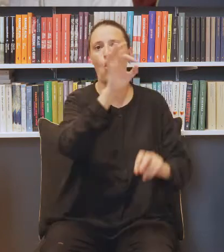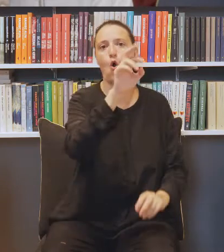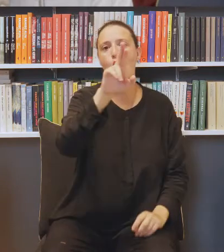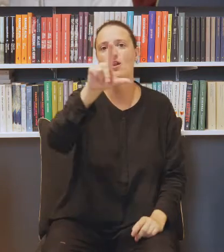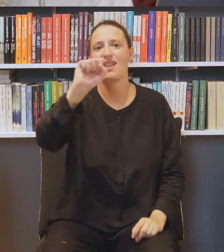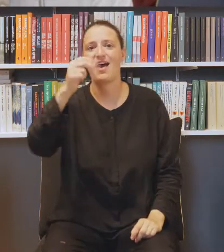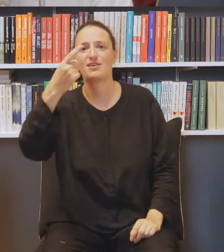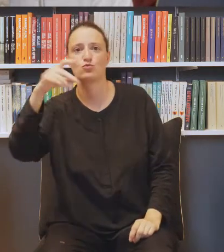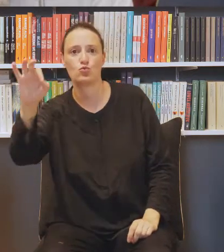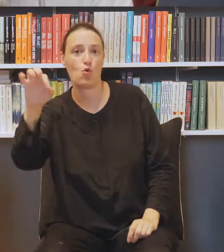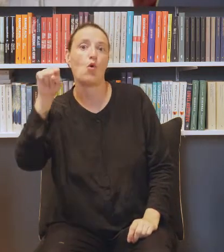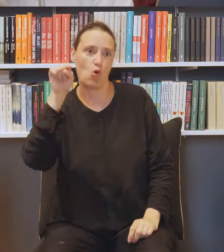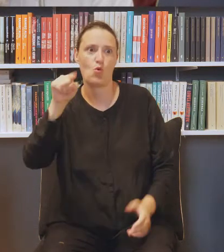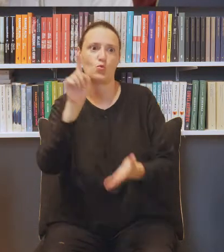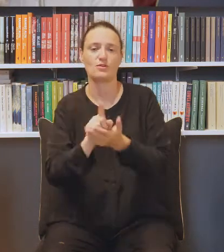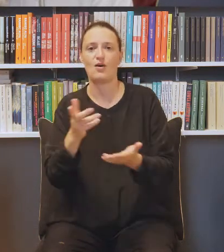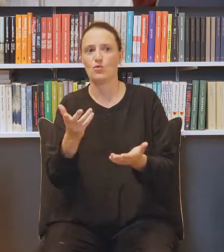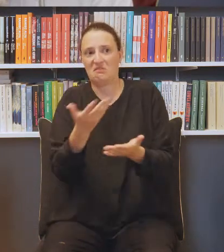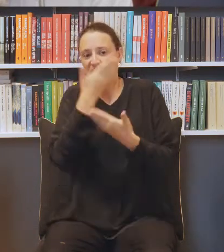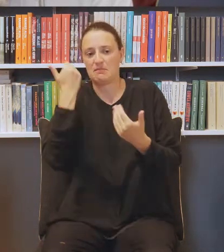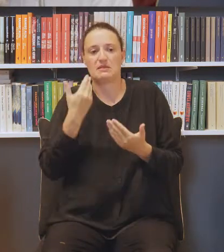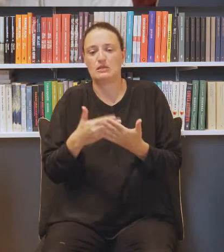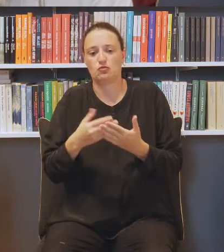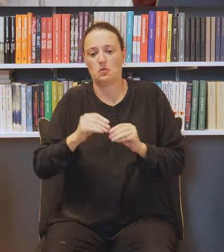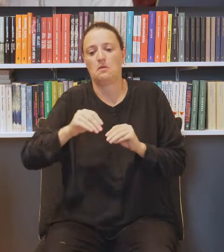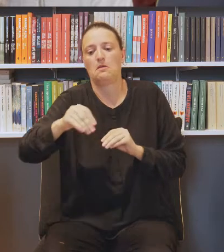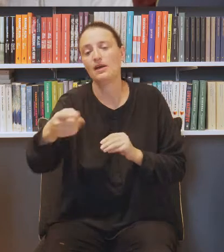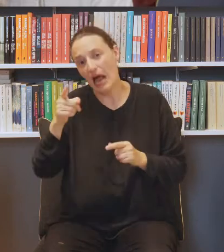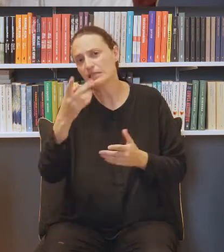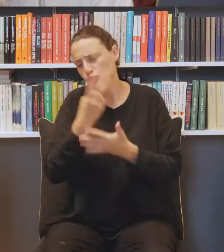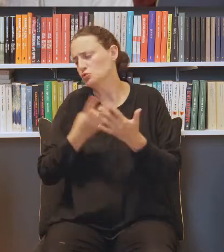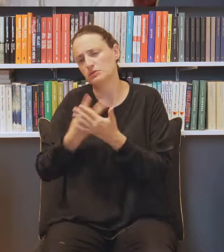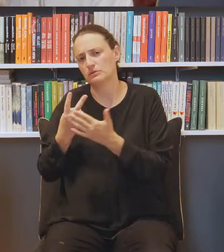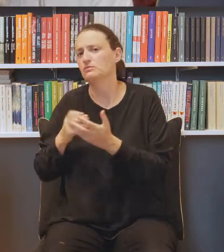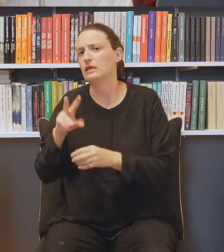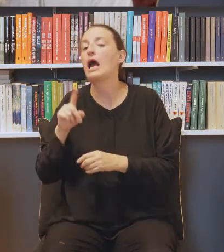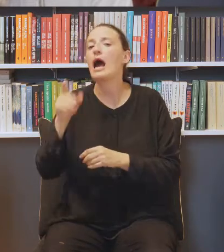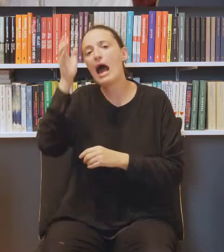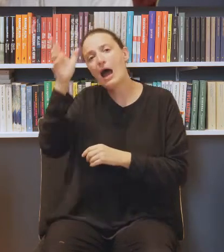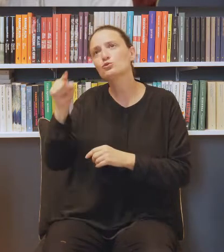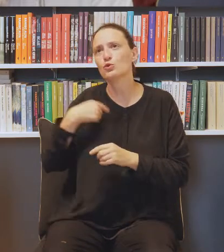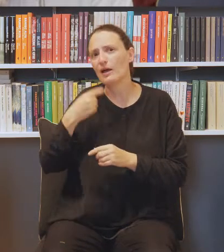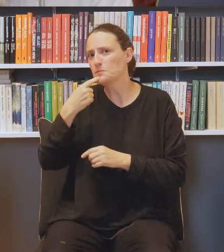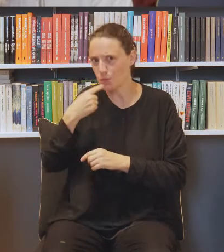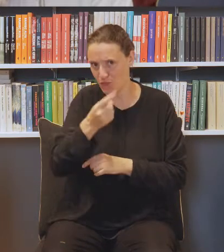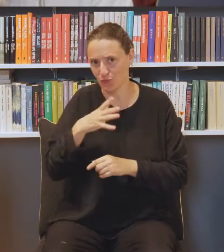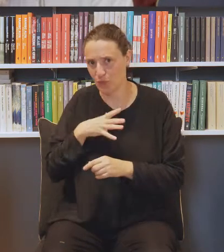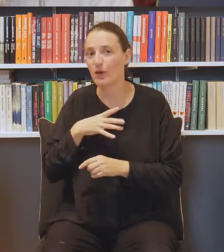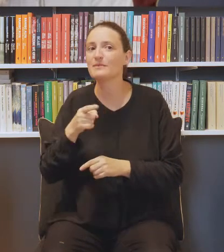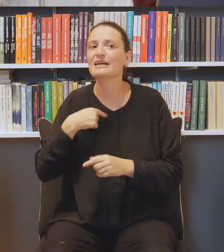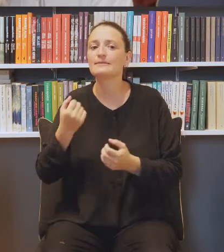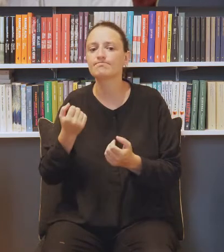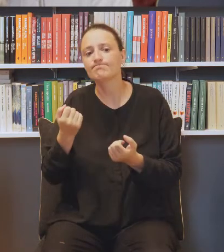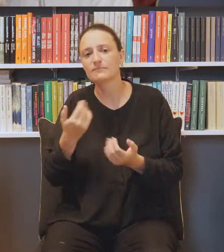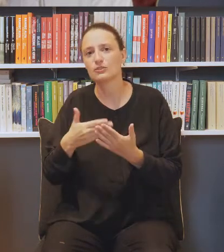długo odkładałem, ale tak, czytam. To jest bardziej coś takiego z tym autorem, którego wspomniałem, że staram się